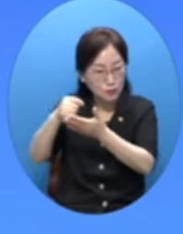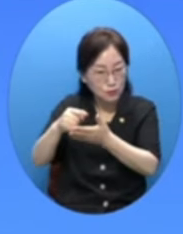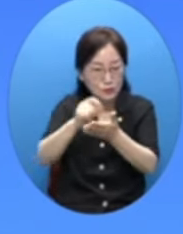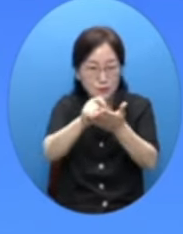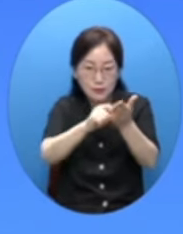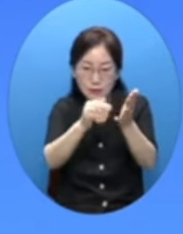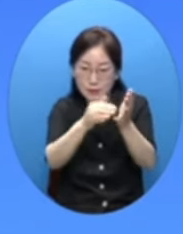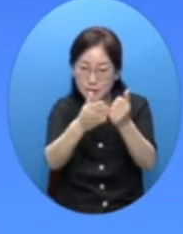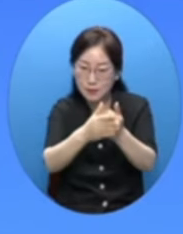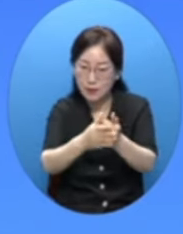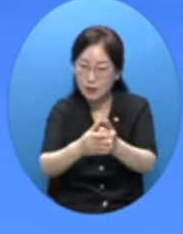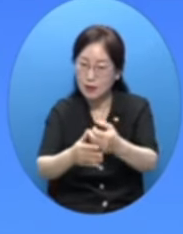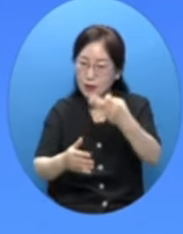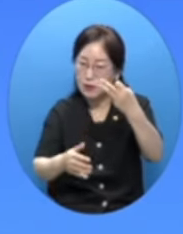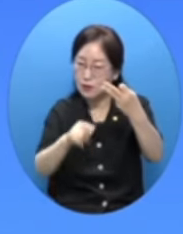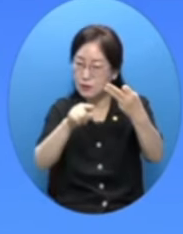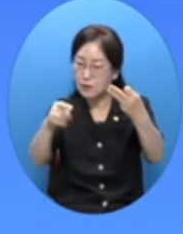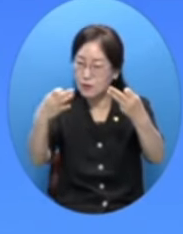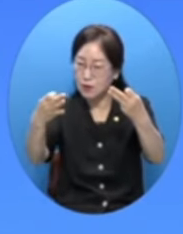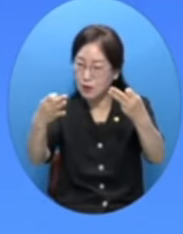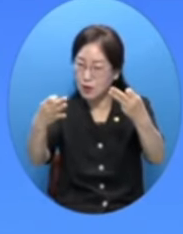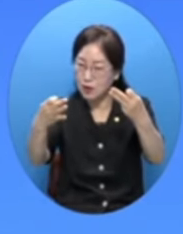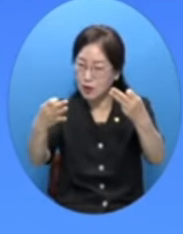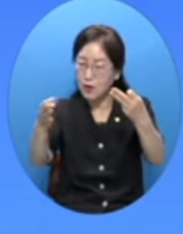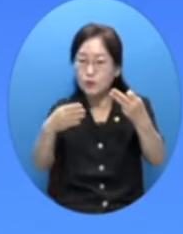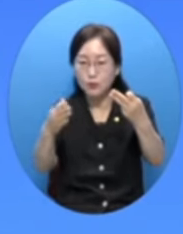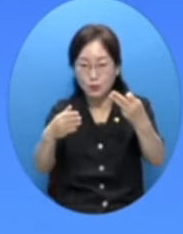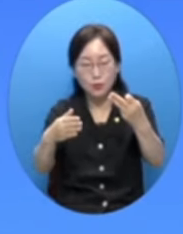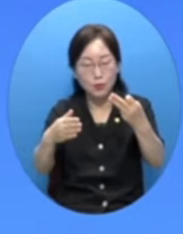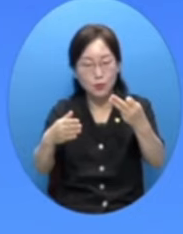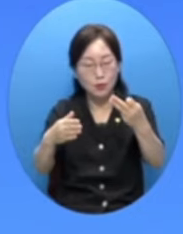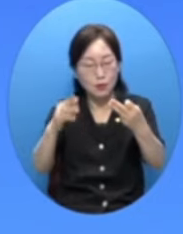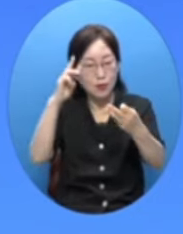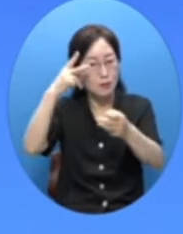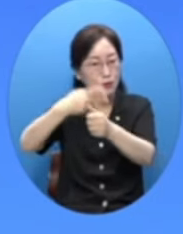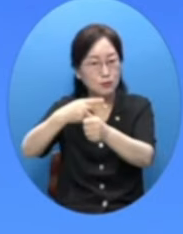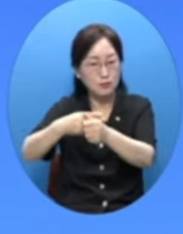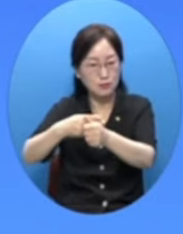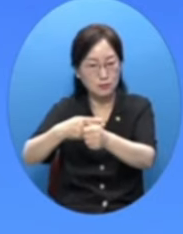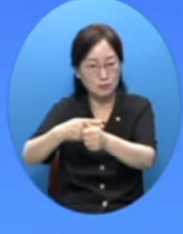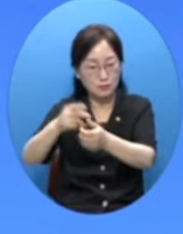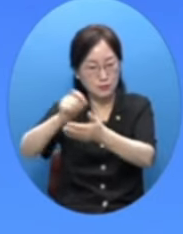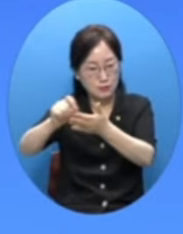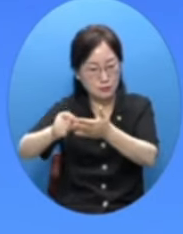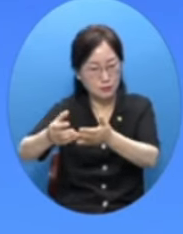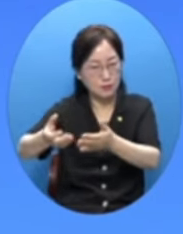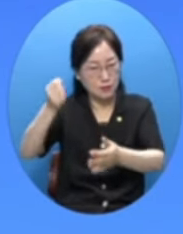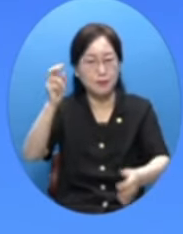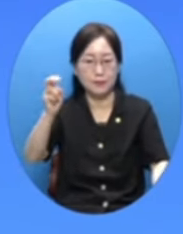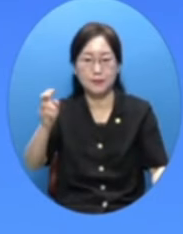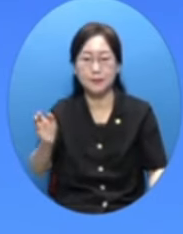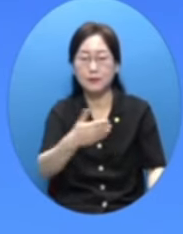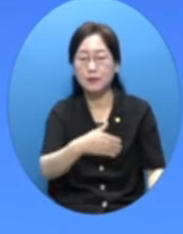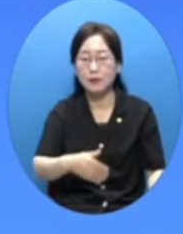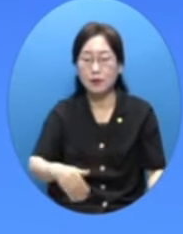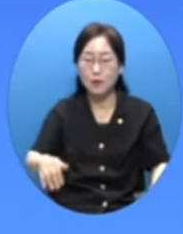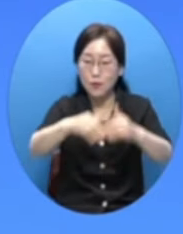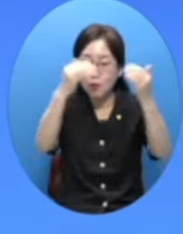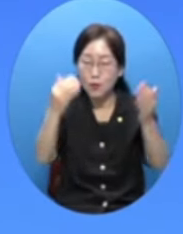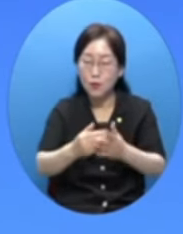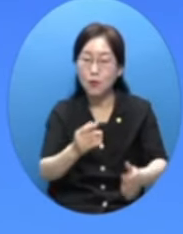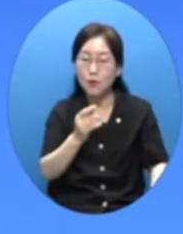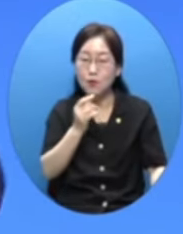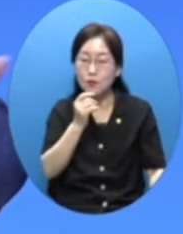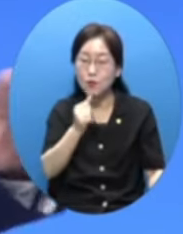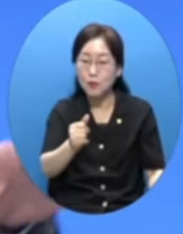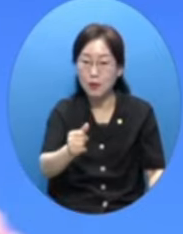13권, 14권이 그가 썼든지 그의 영향하에 쓰여진 책입니다. 그리고 온 소아시아, 지금 터키 지역이죠.